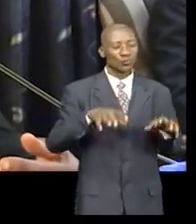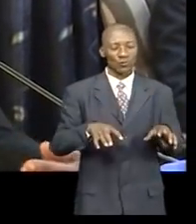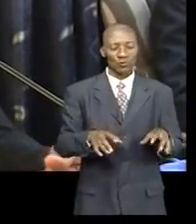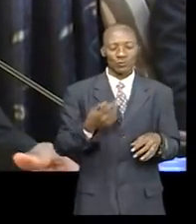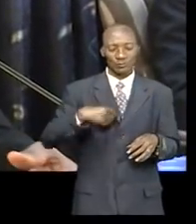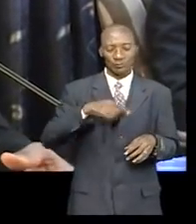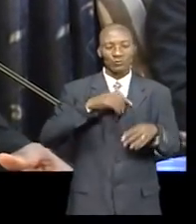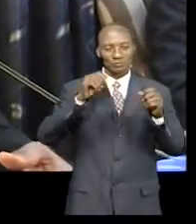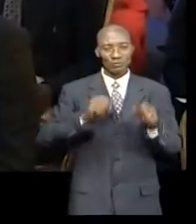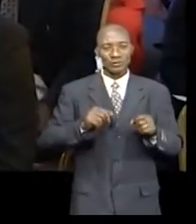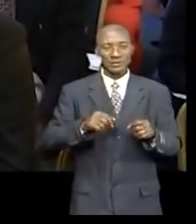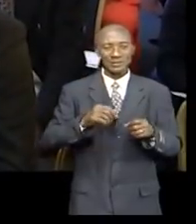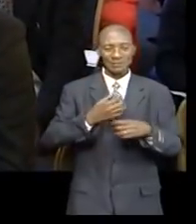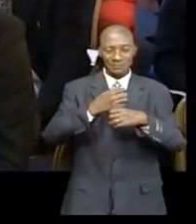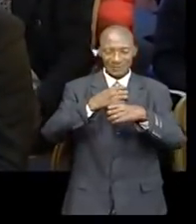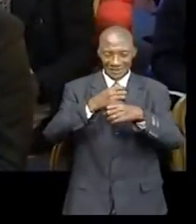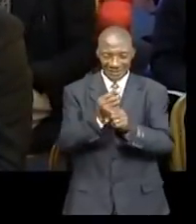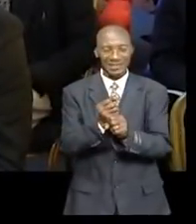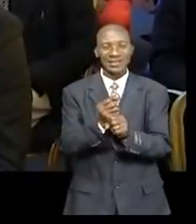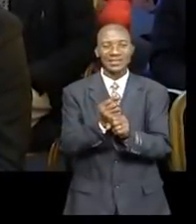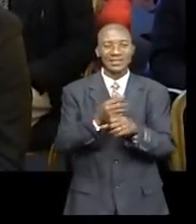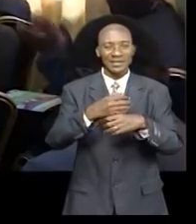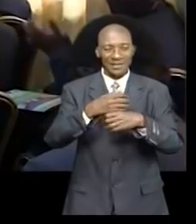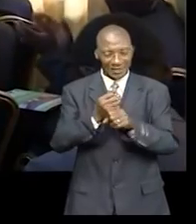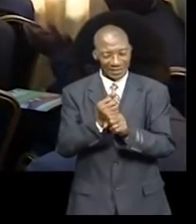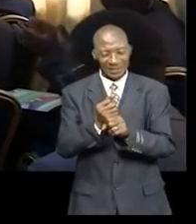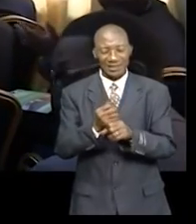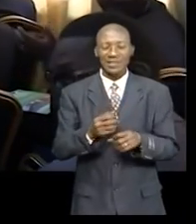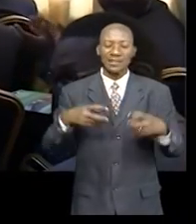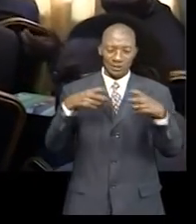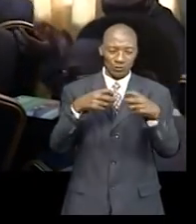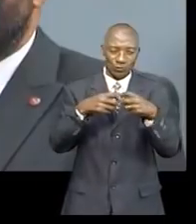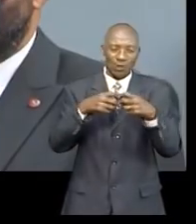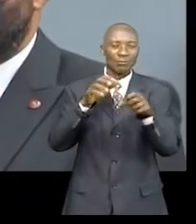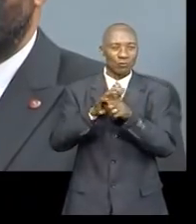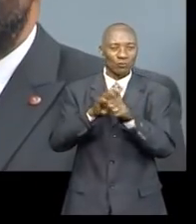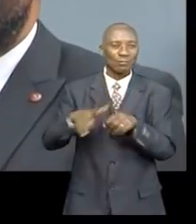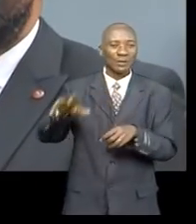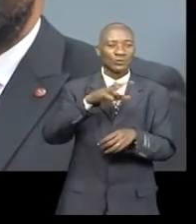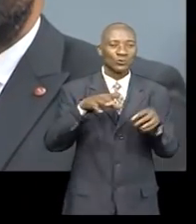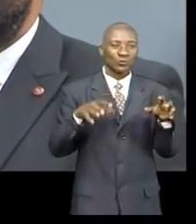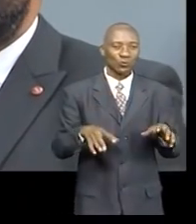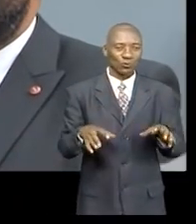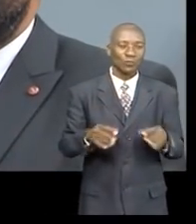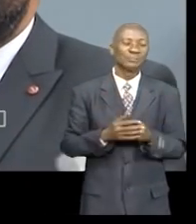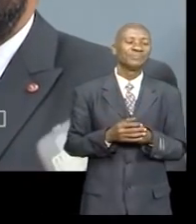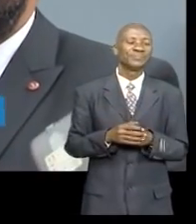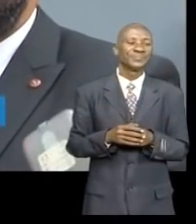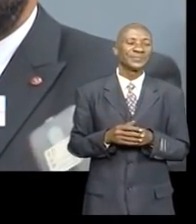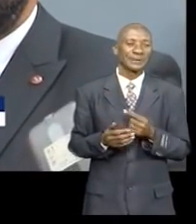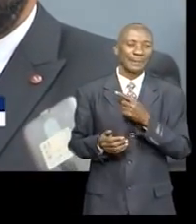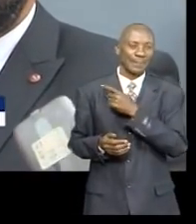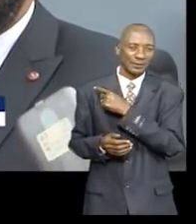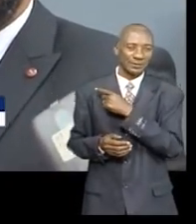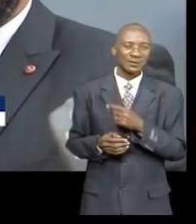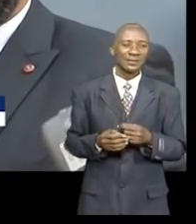alimentaire réclamée avec insistance par les Congolais. L'OPEC, en tant que agence du gouvernement qui s'occupe de la promotion de